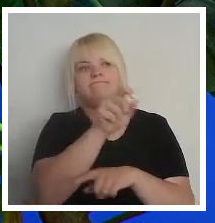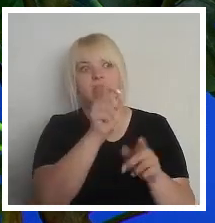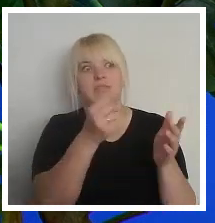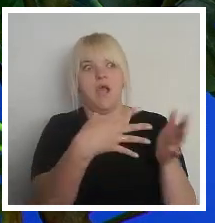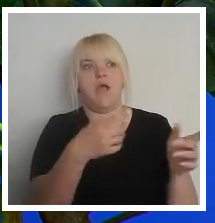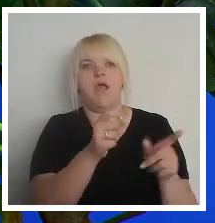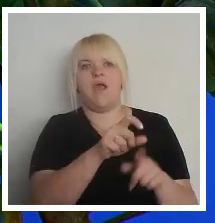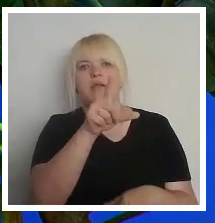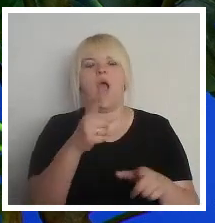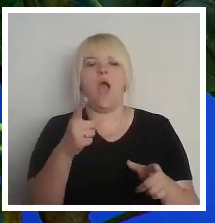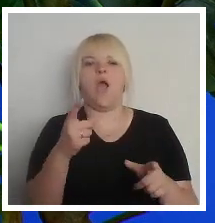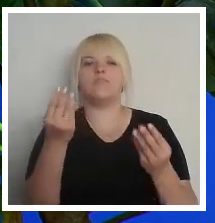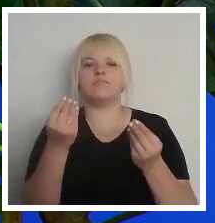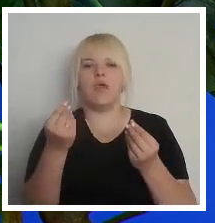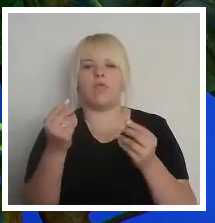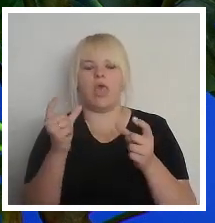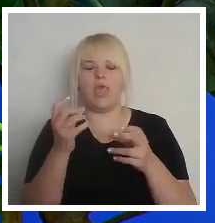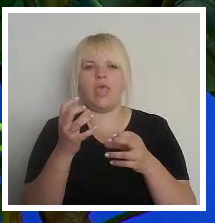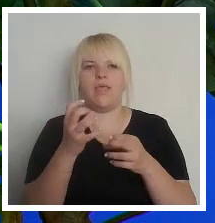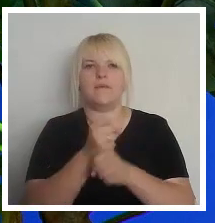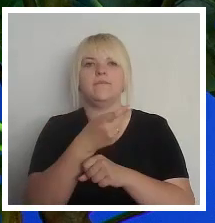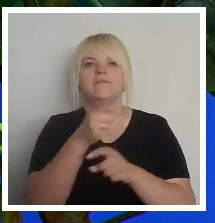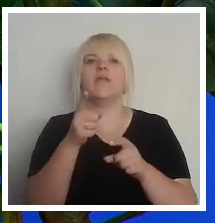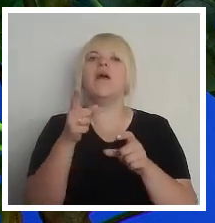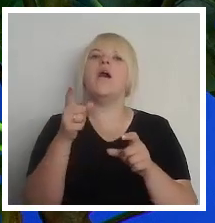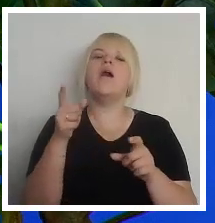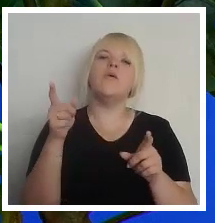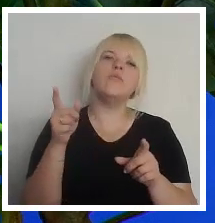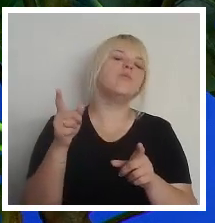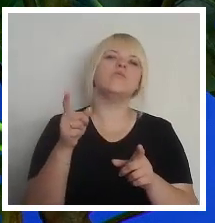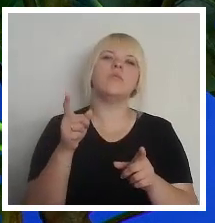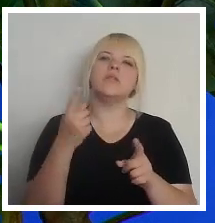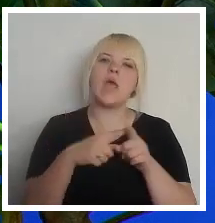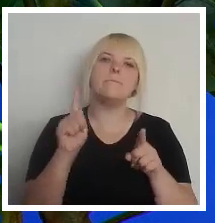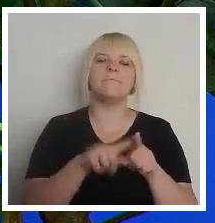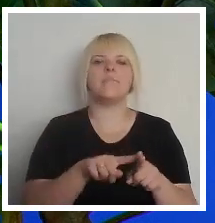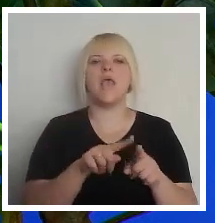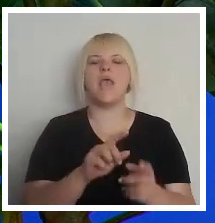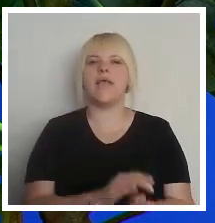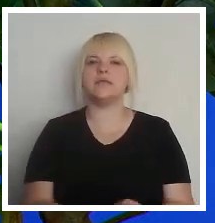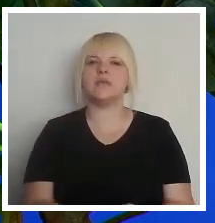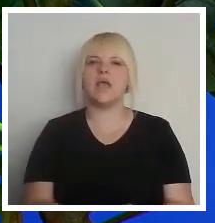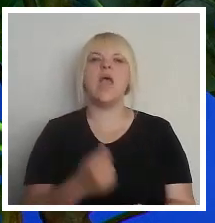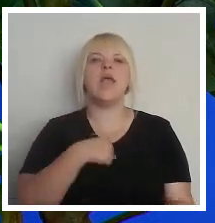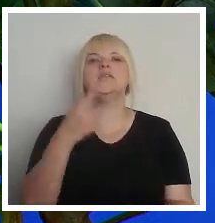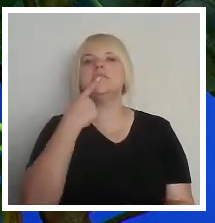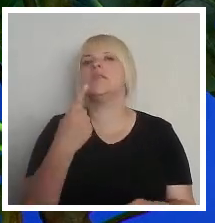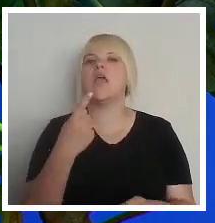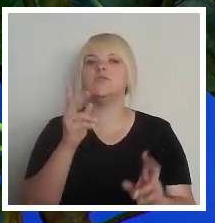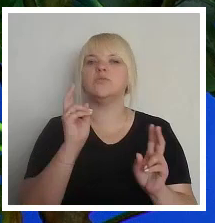cik maciņš ir kļūst īsāks un respektīvi plānāks. Tādēļ, nu, es teiktu, ka mums